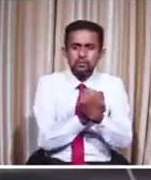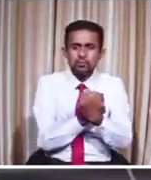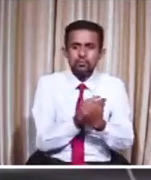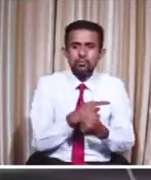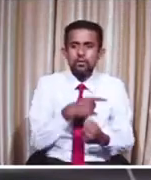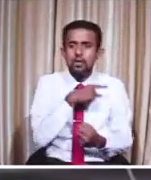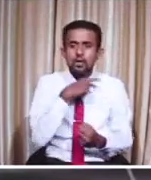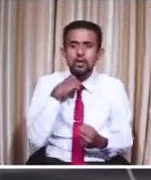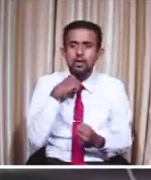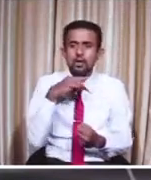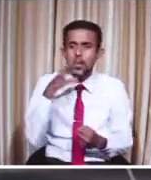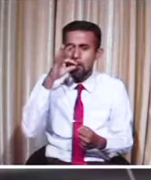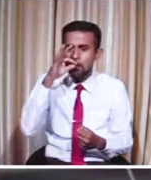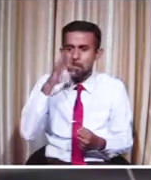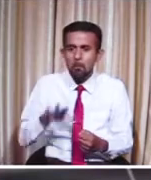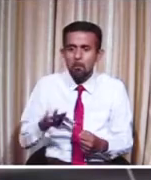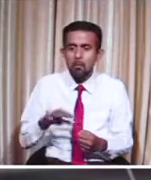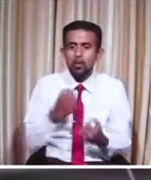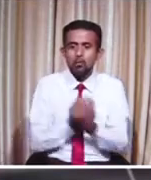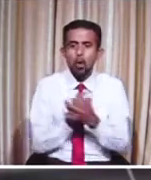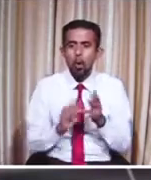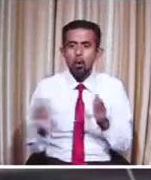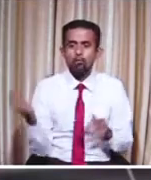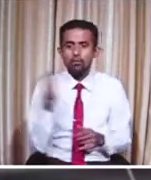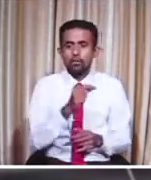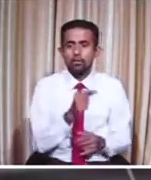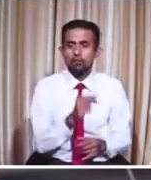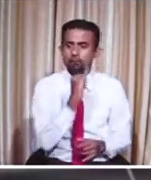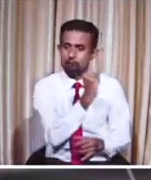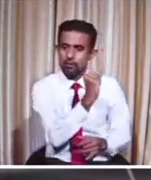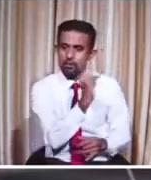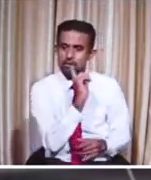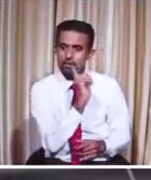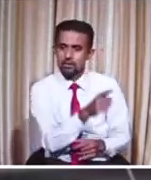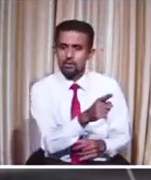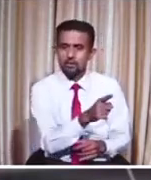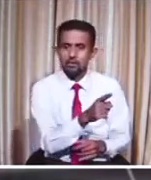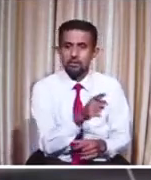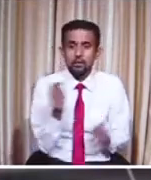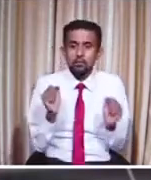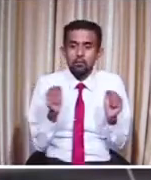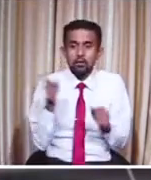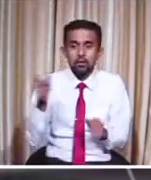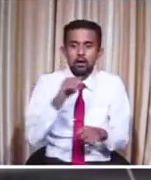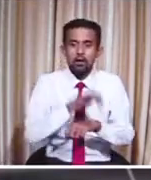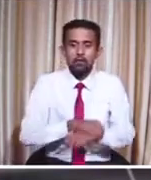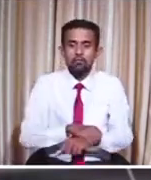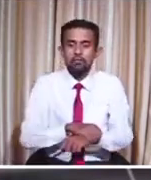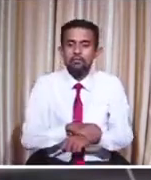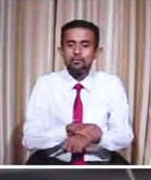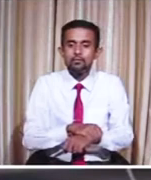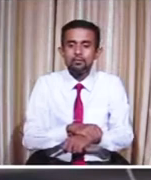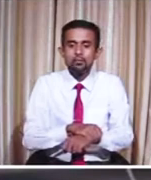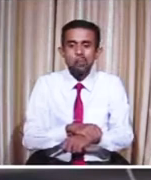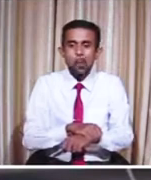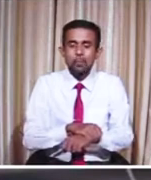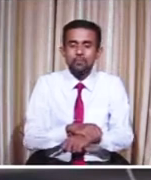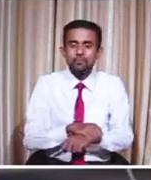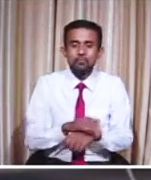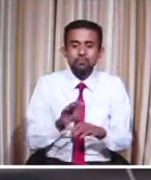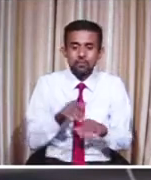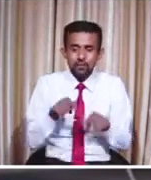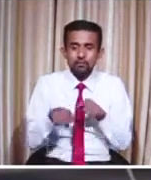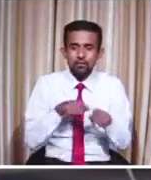lagi, taruh sangga mereka tiye polis mula sana dikila, berazi kila kieno. Anda ahu, egolo bayi dengan egolo ahu kila. Itu yang mana